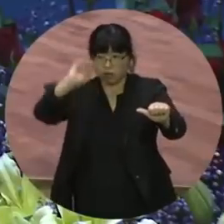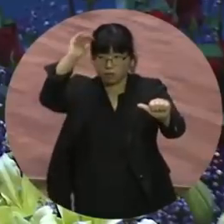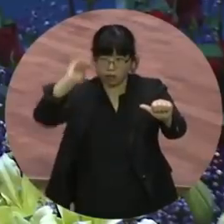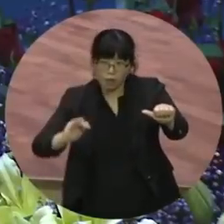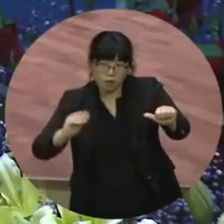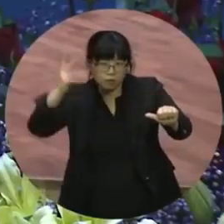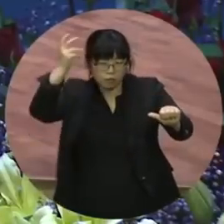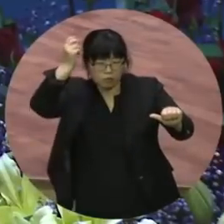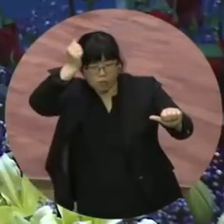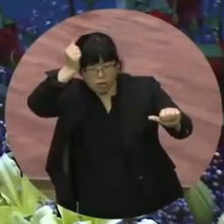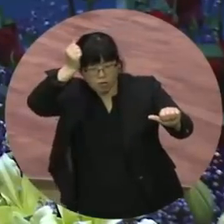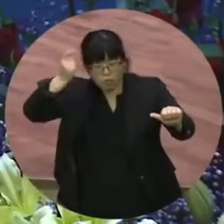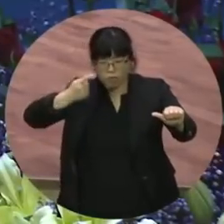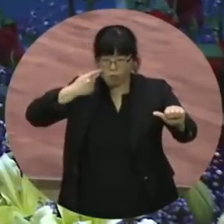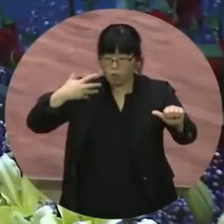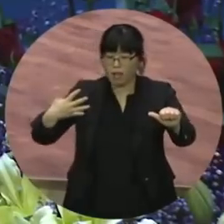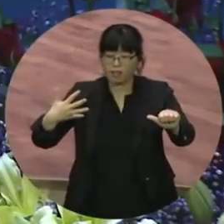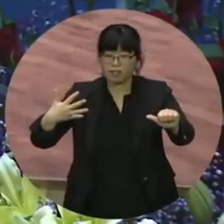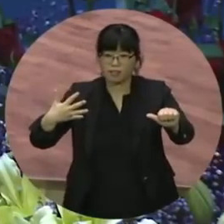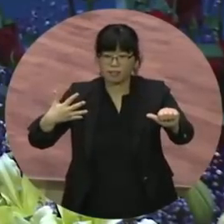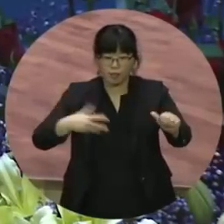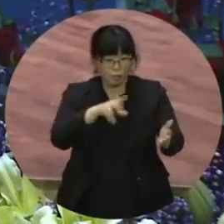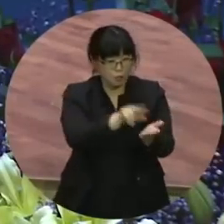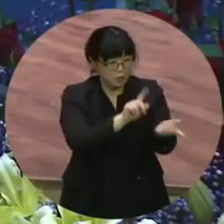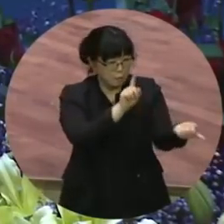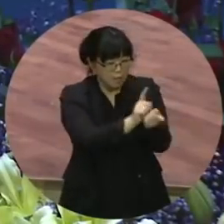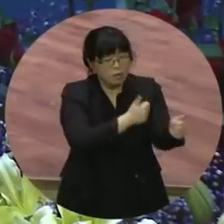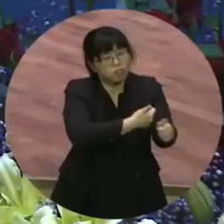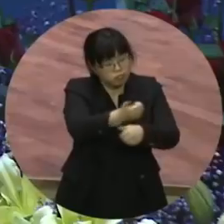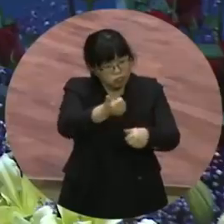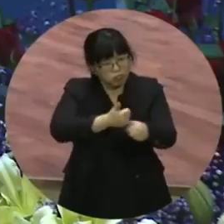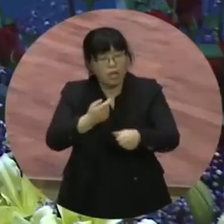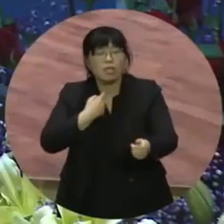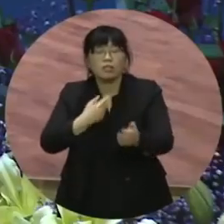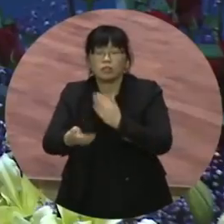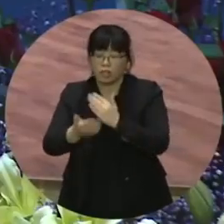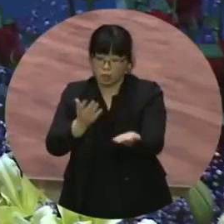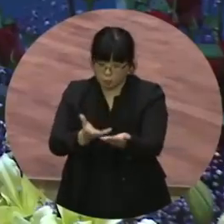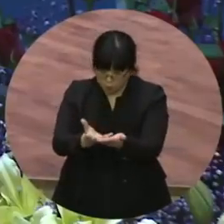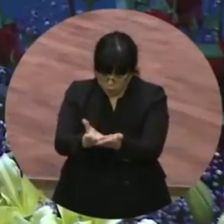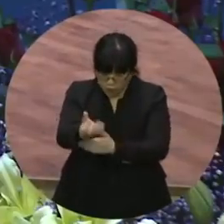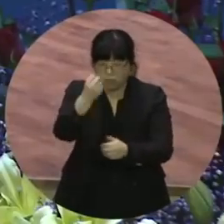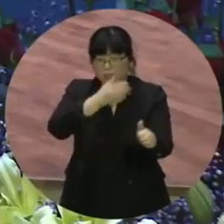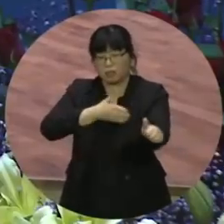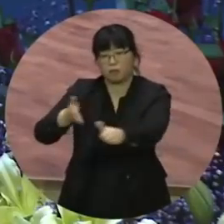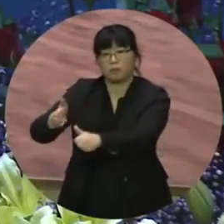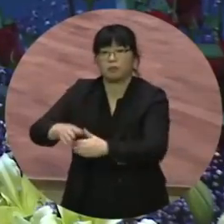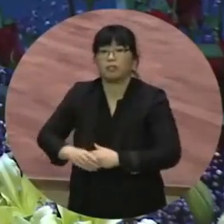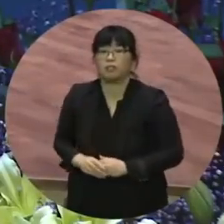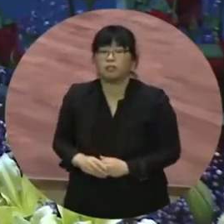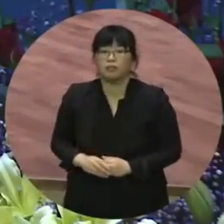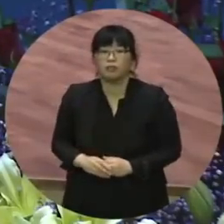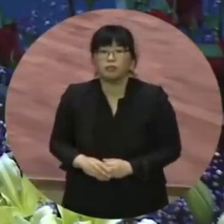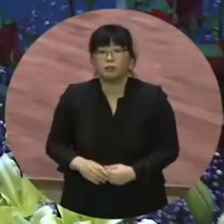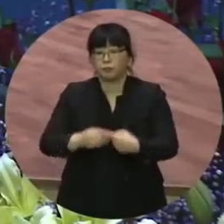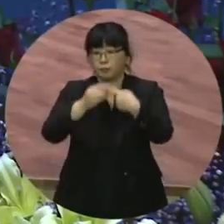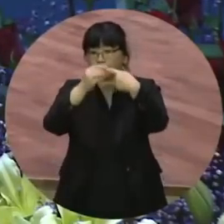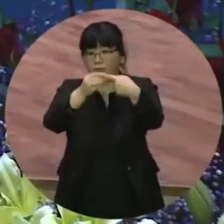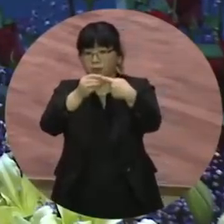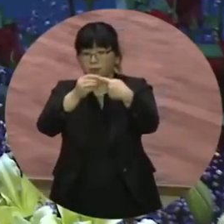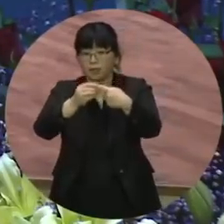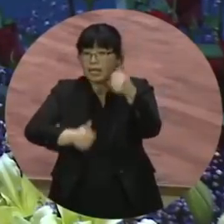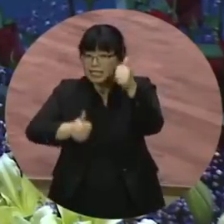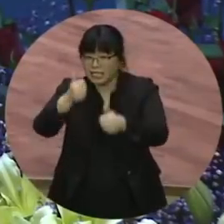여러분 실현해서 체험 있는 영계 승도 다 되시기를 주님으로 축복합니다. 그럼 첫째로 시험